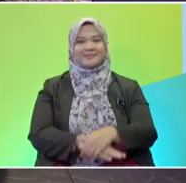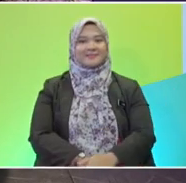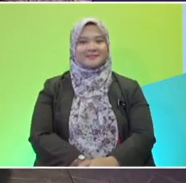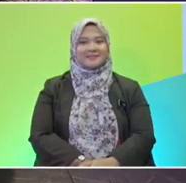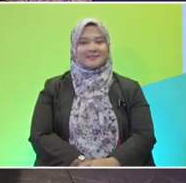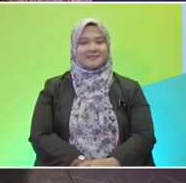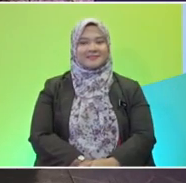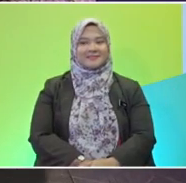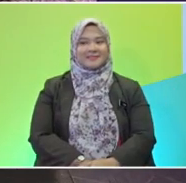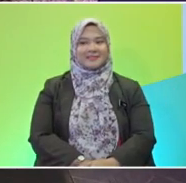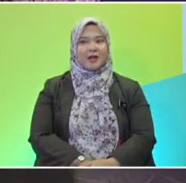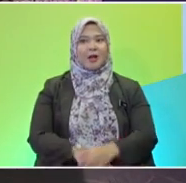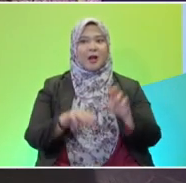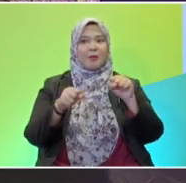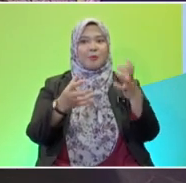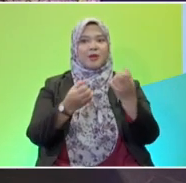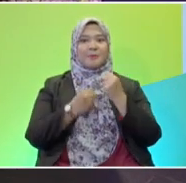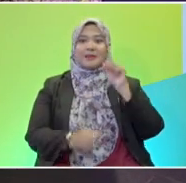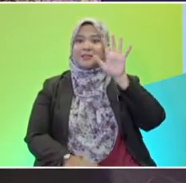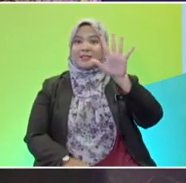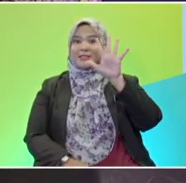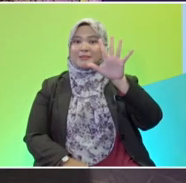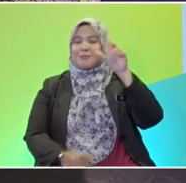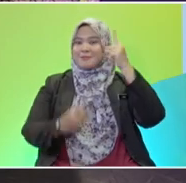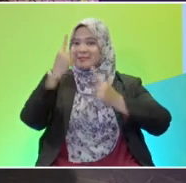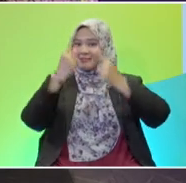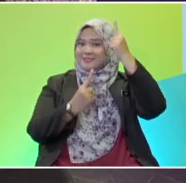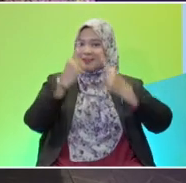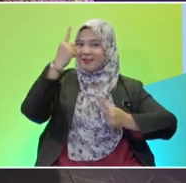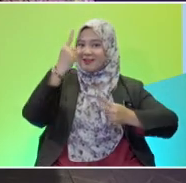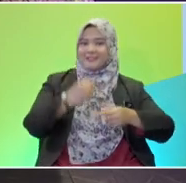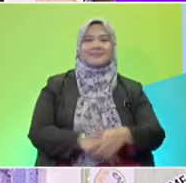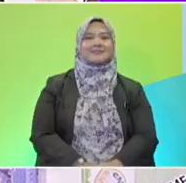lima bintang lima Oke kita kirim sama-sama satu